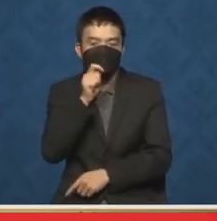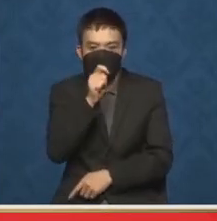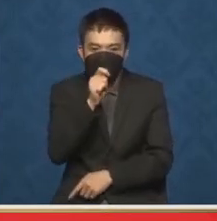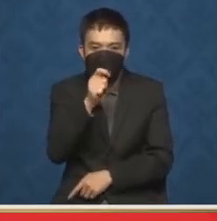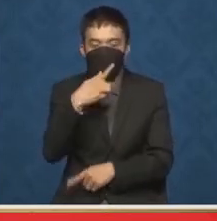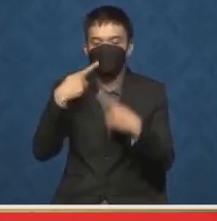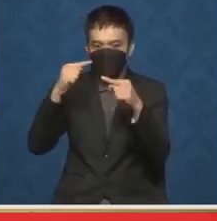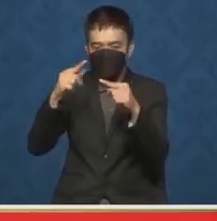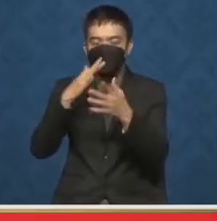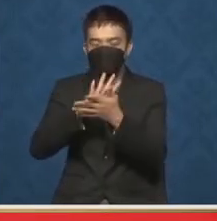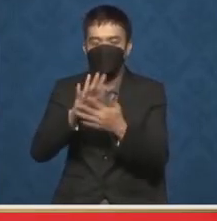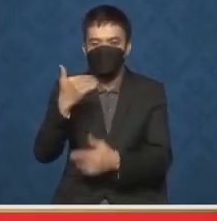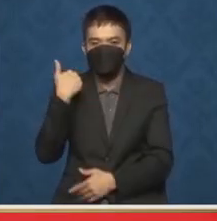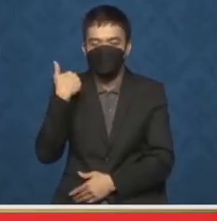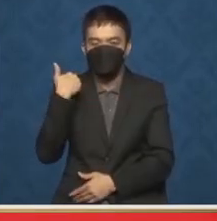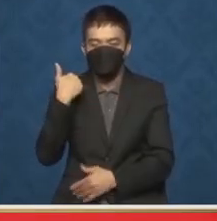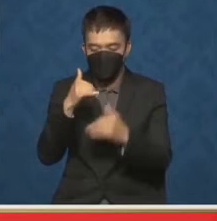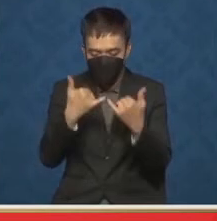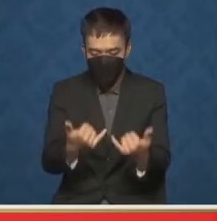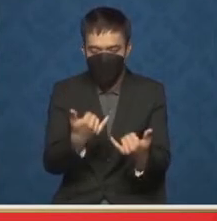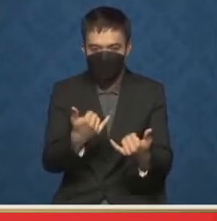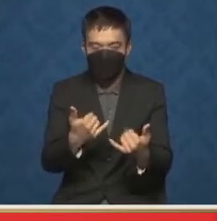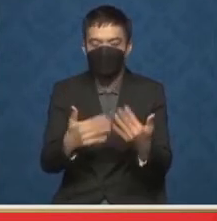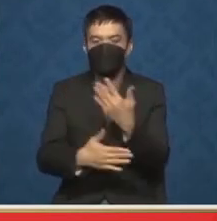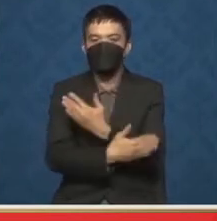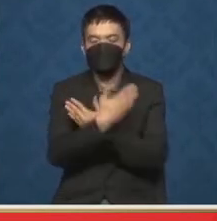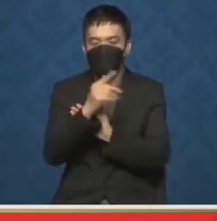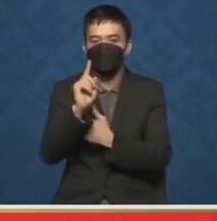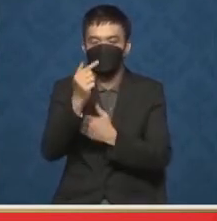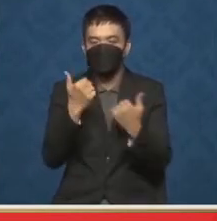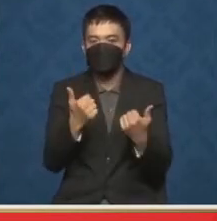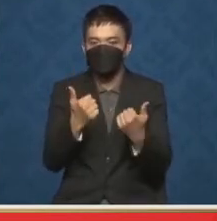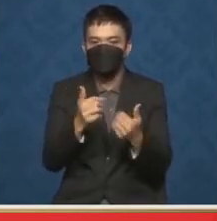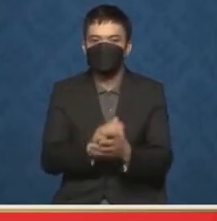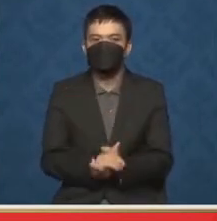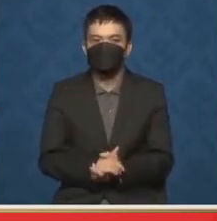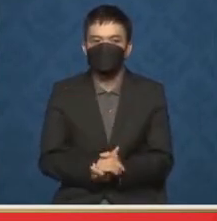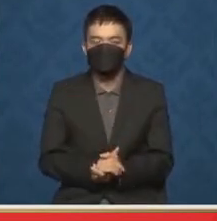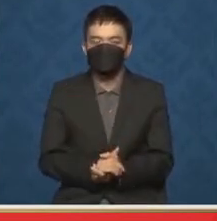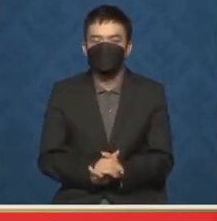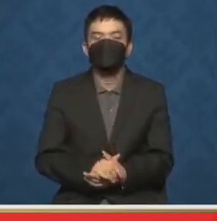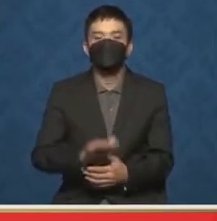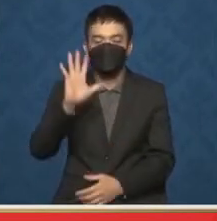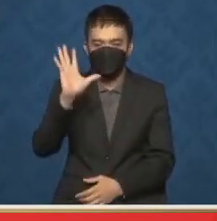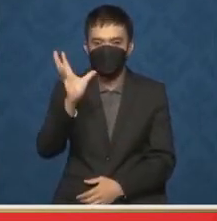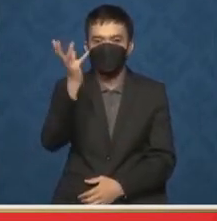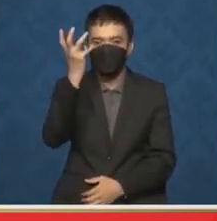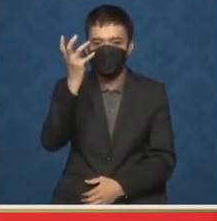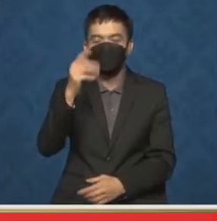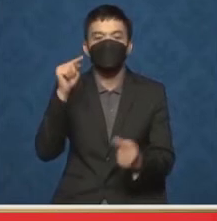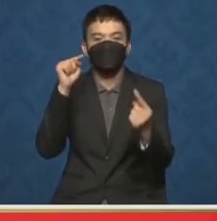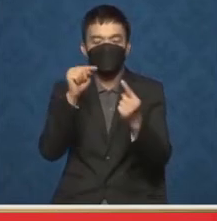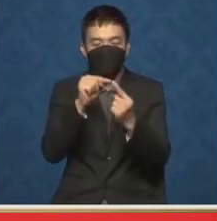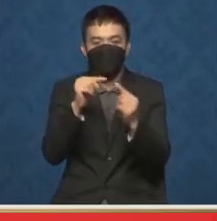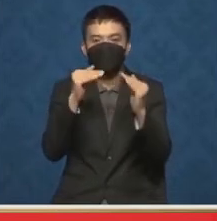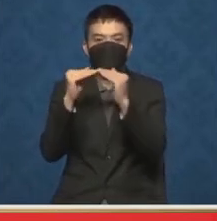การไปนเป็เรองตามกฎิกาสัคมสะกลคือเรื่องของมนุษยธรม